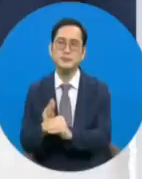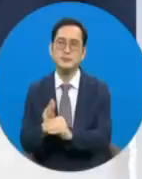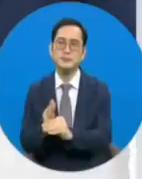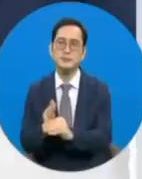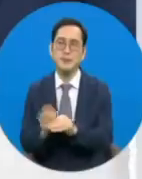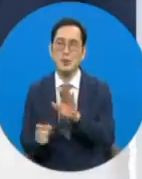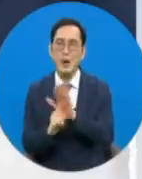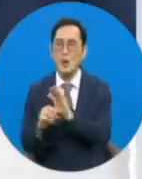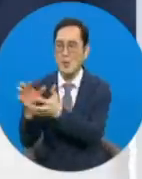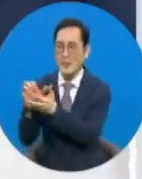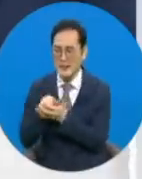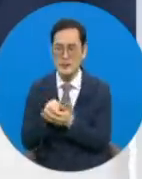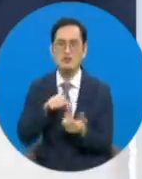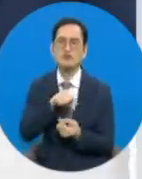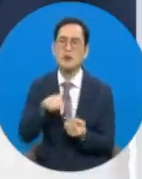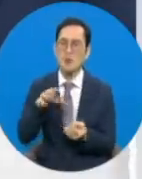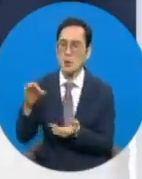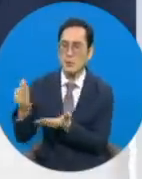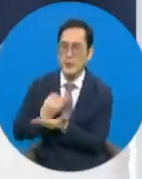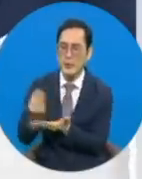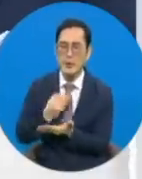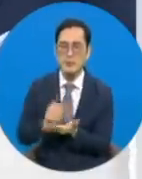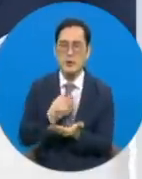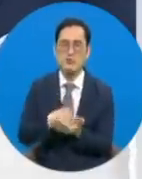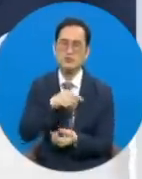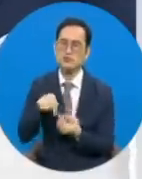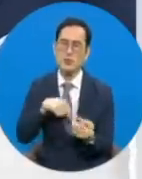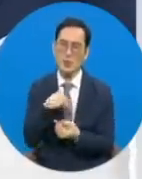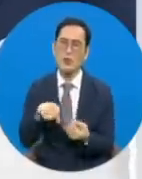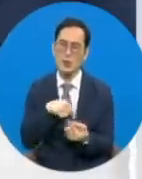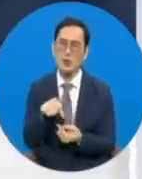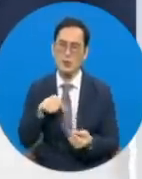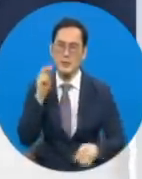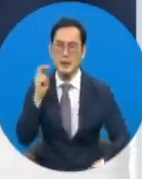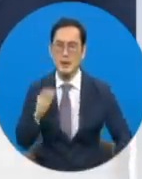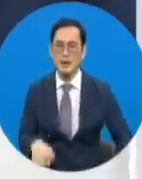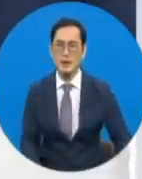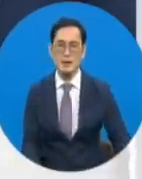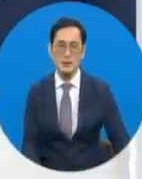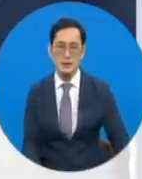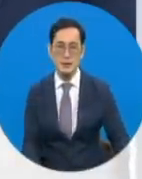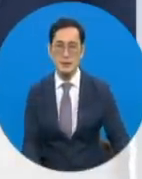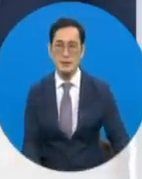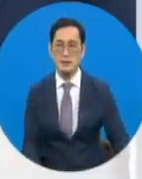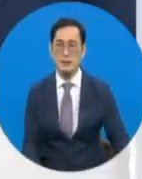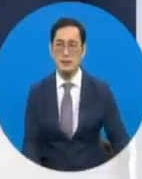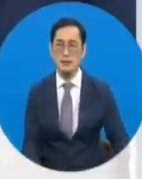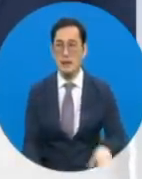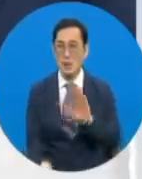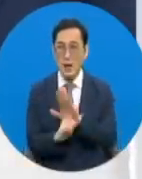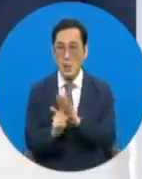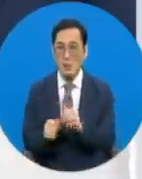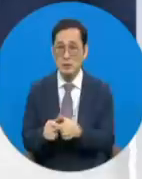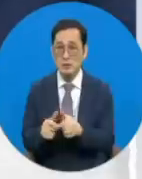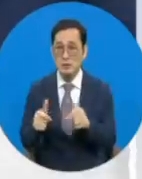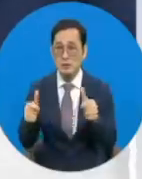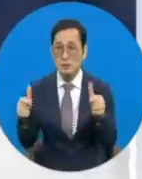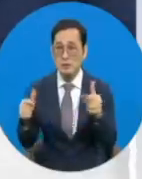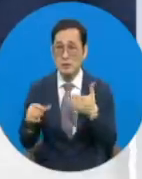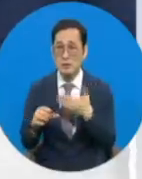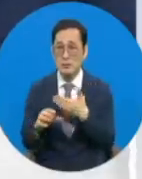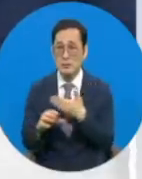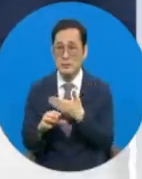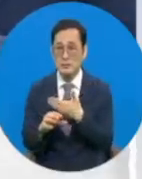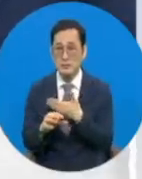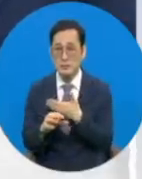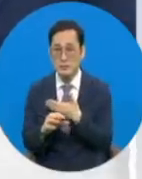광고를 받아서 KBS가 어떻게 사업을 영위할 것인지를 구성을 해야 되는데 그렇게 되면은 본인들도 자극적인 방송을 할